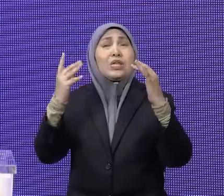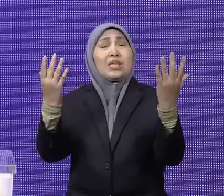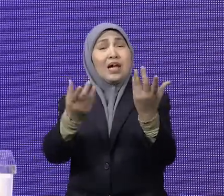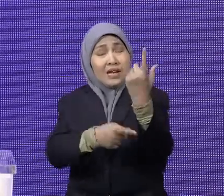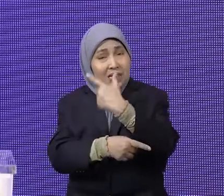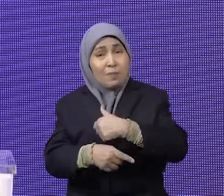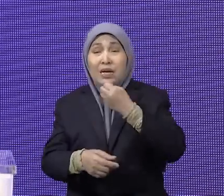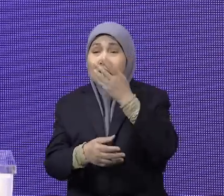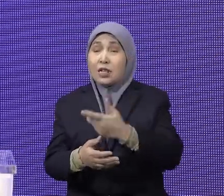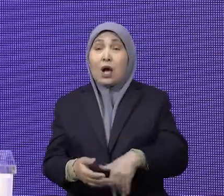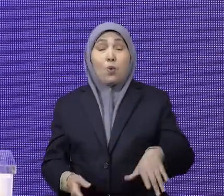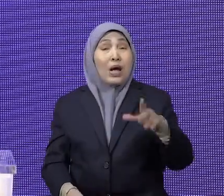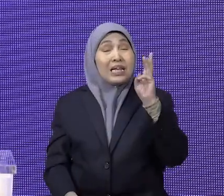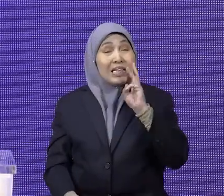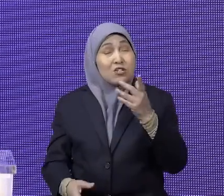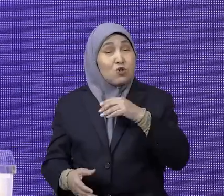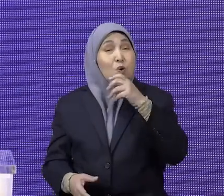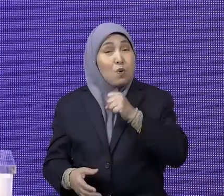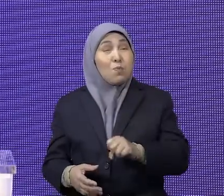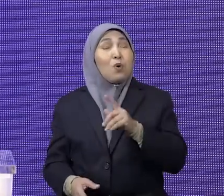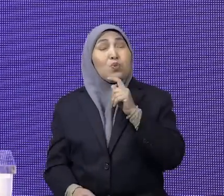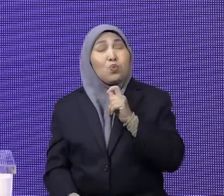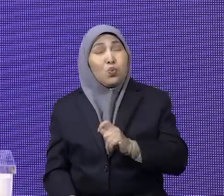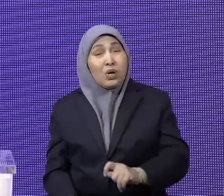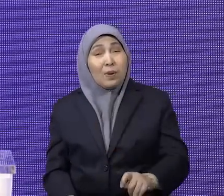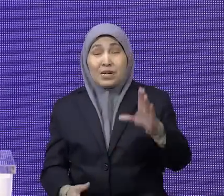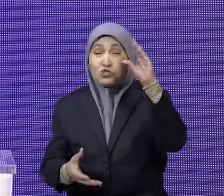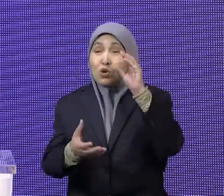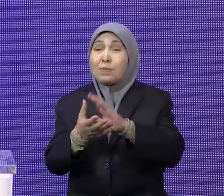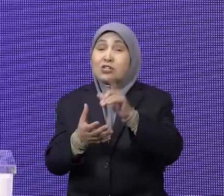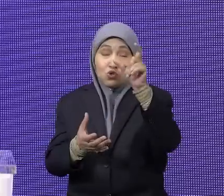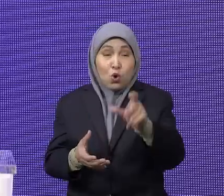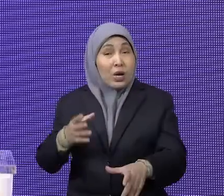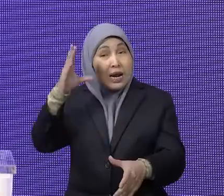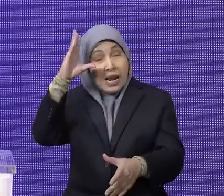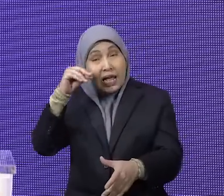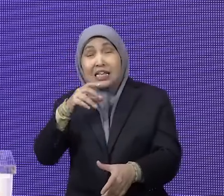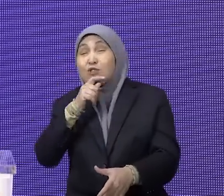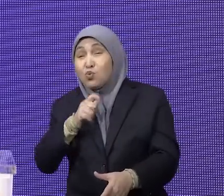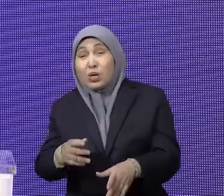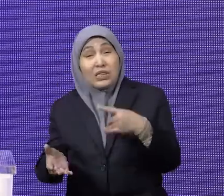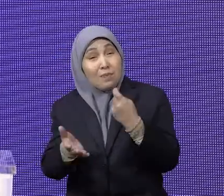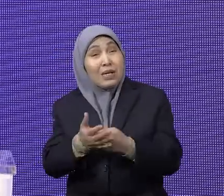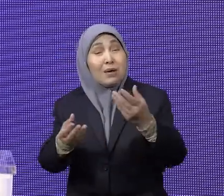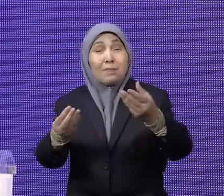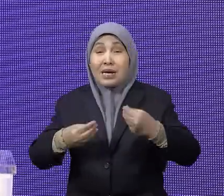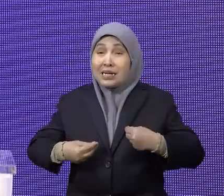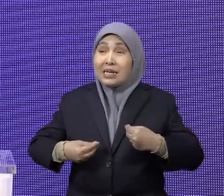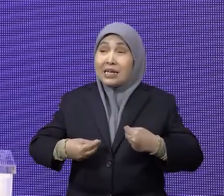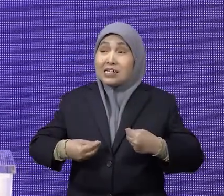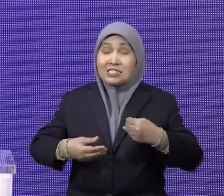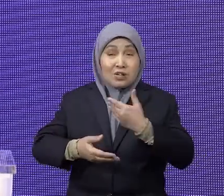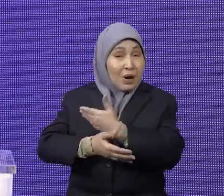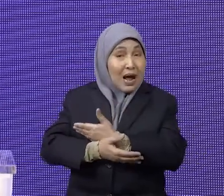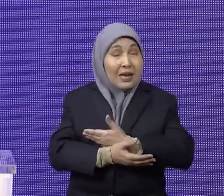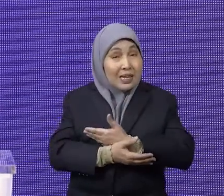dikhabarkan seorang wanita yang telah pun sampai usia tuanya bersuamikan seorang lelaki yang tua, tiba-tiba dikurniakan pula